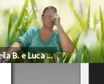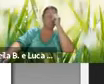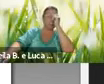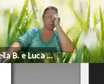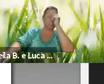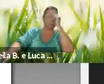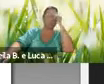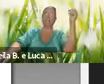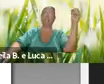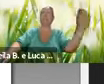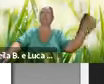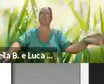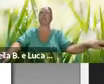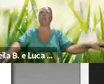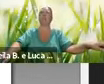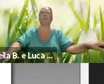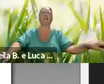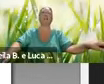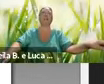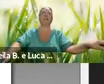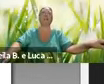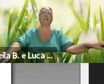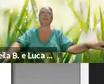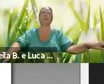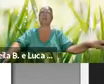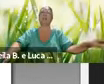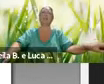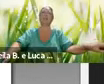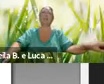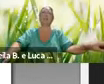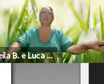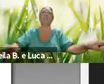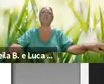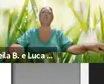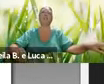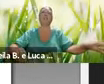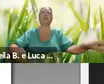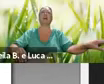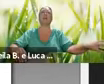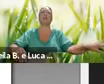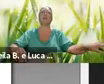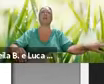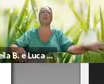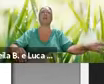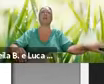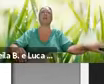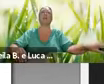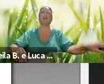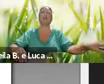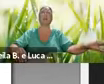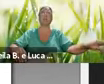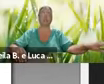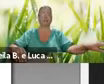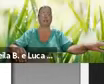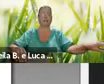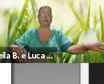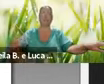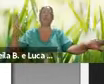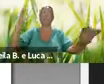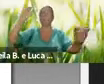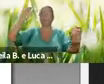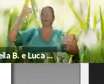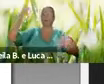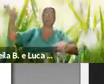perfetta assimilazione delle correnti mentali, che di solito presenti a quasi tutti i fatti